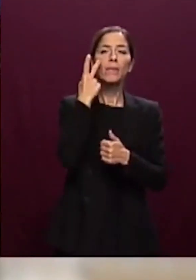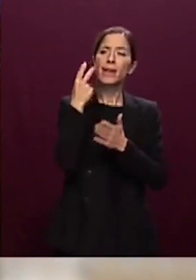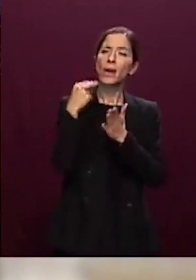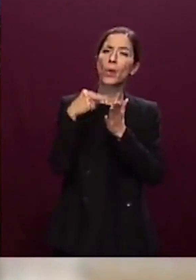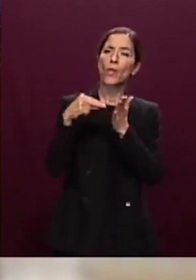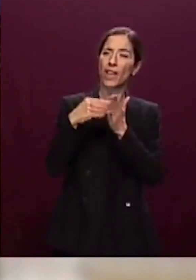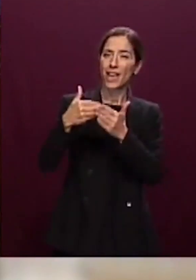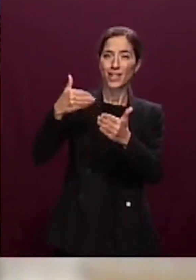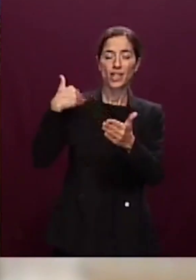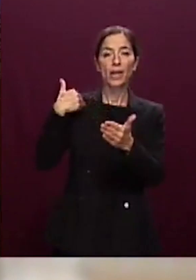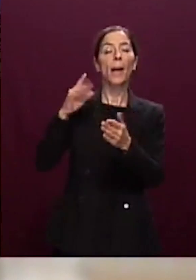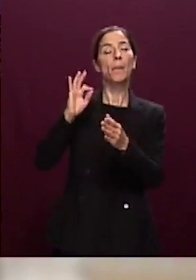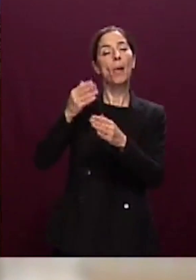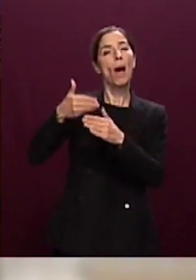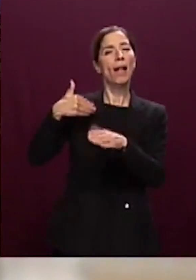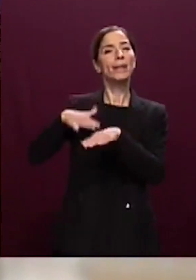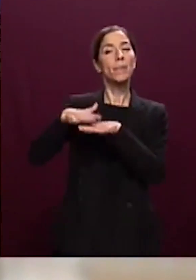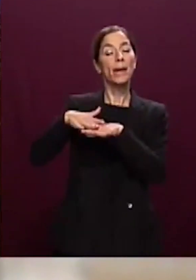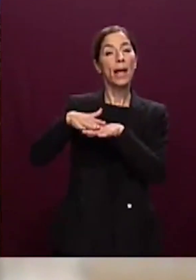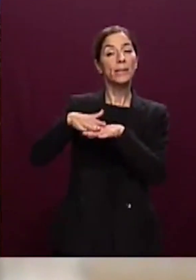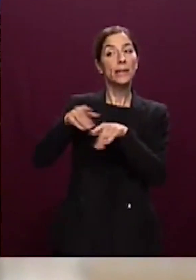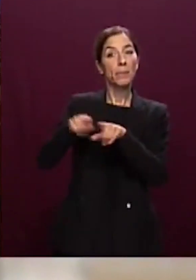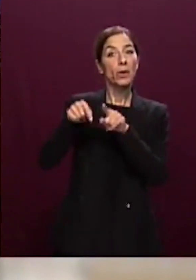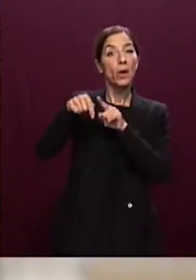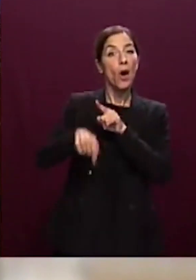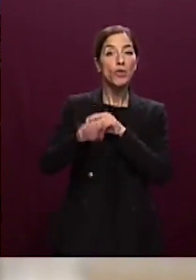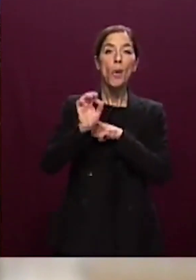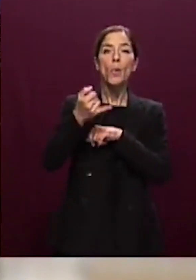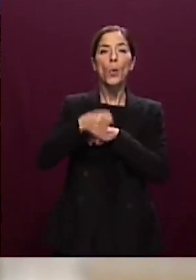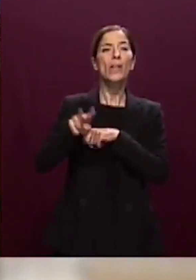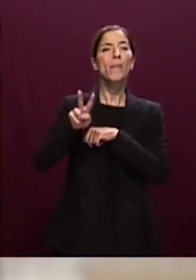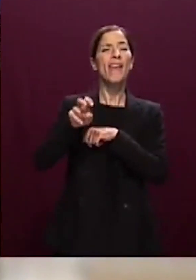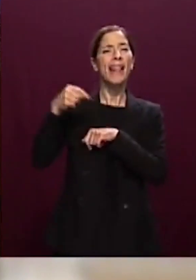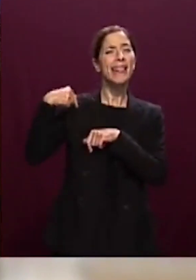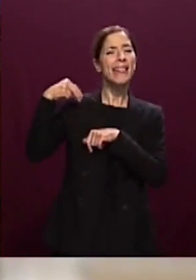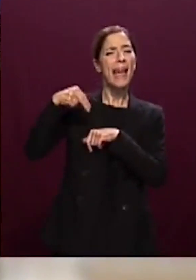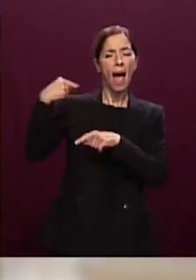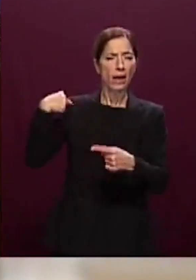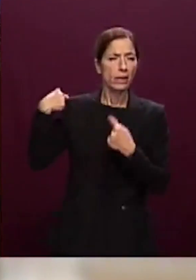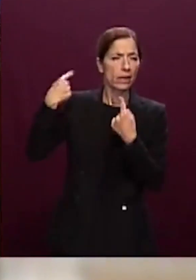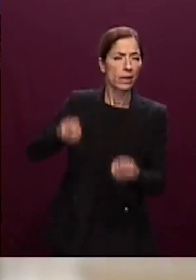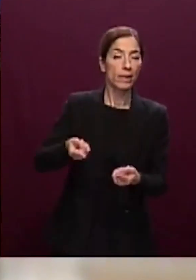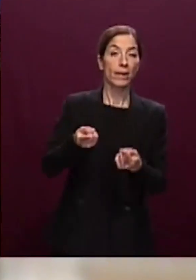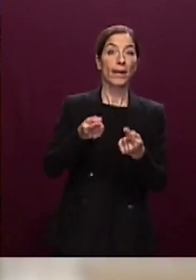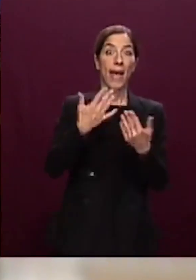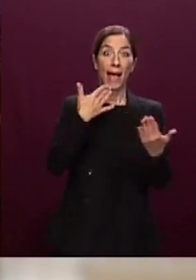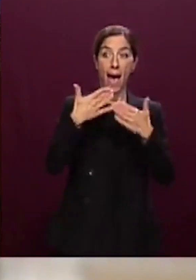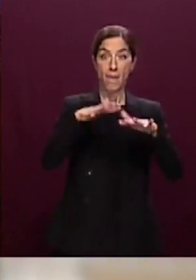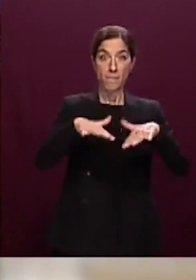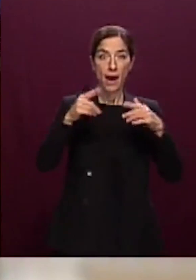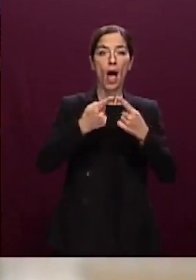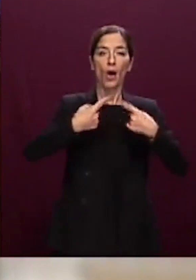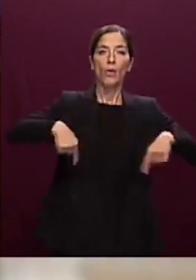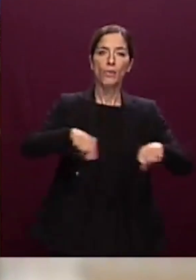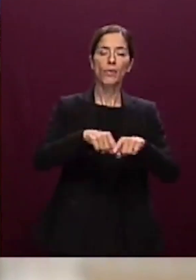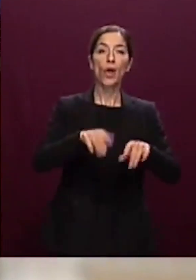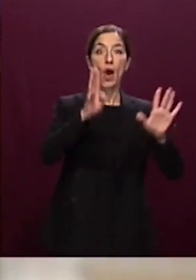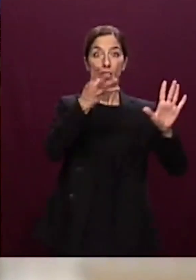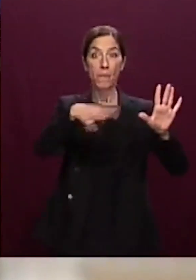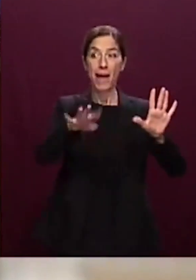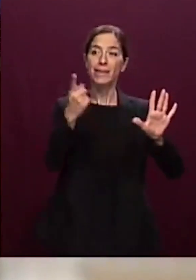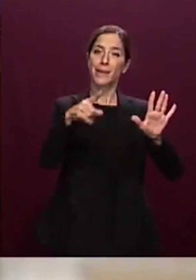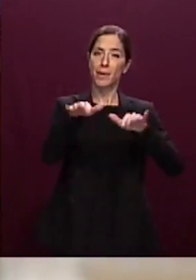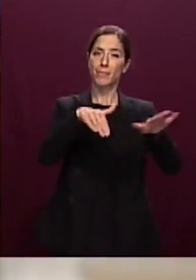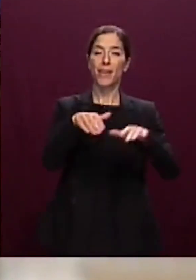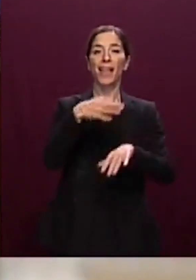se negli ultimi 20 anni è mai accaduto che la camera convocata alle 9:30 con tutti quanti per le dichiarazioni del presidente del consiglio viene